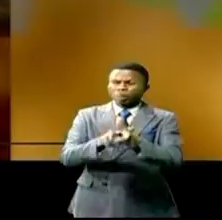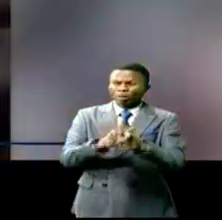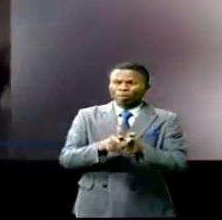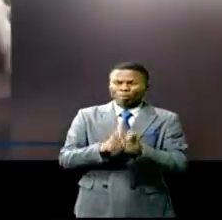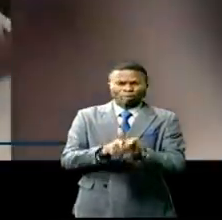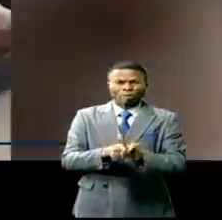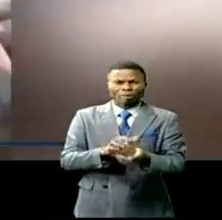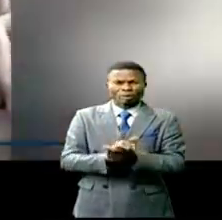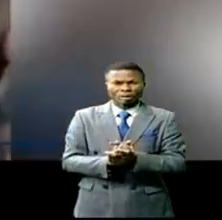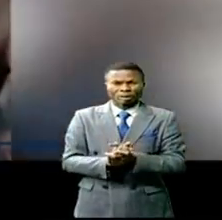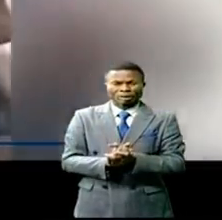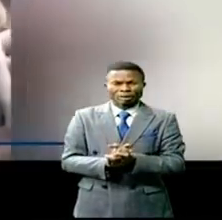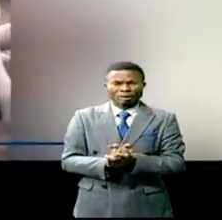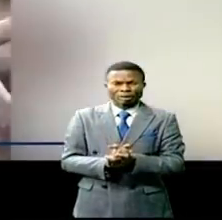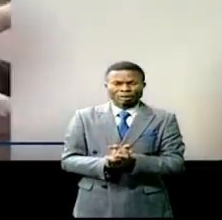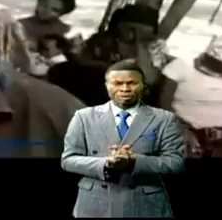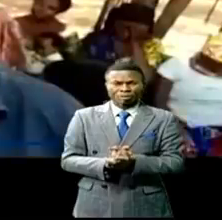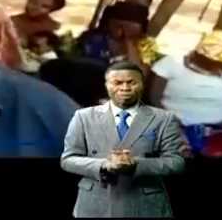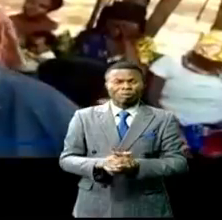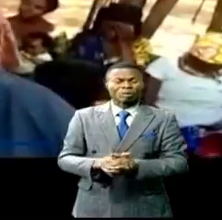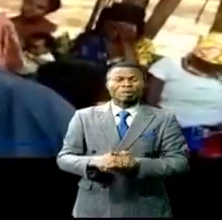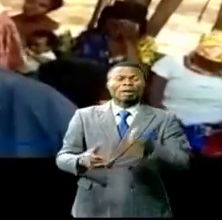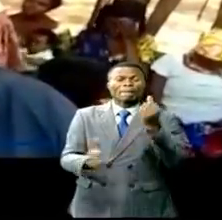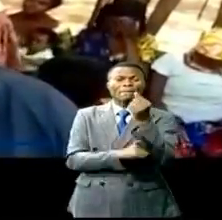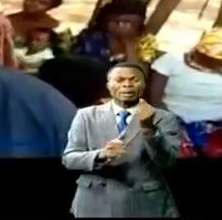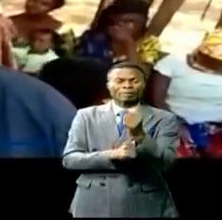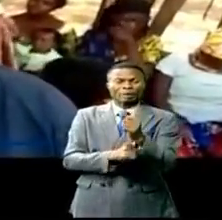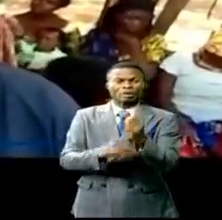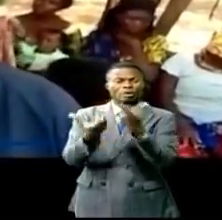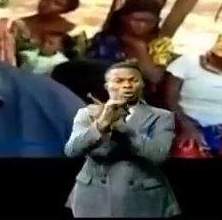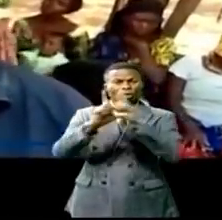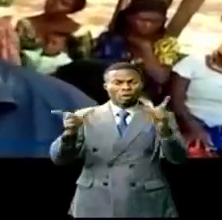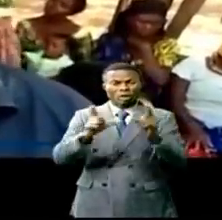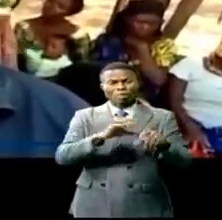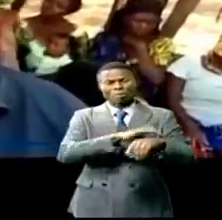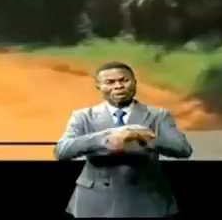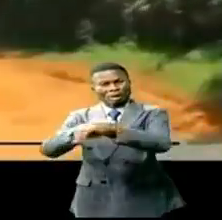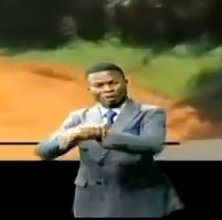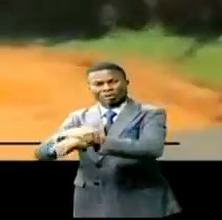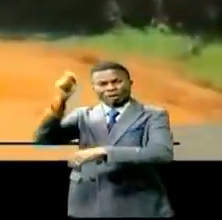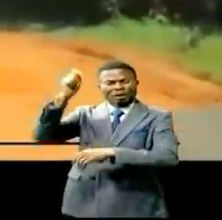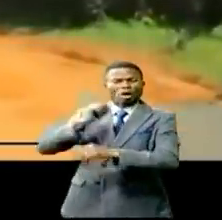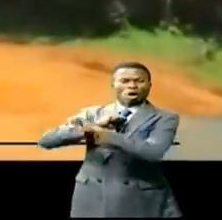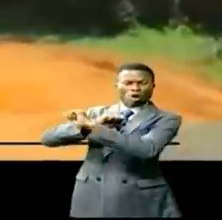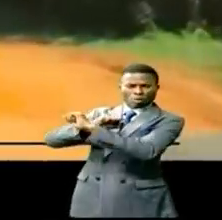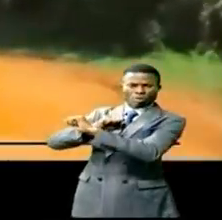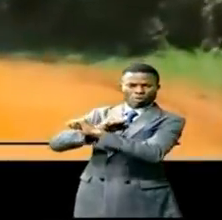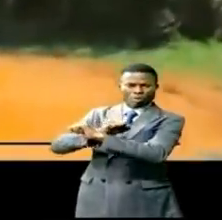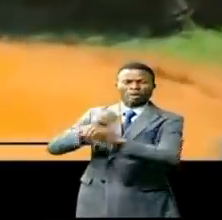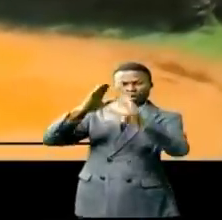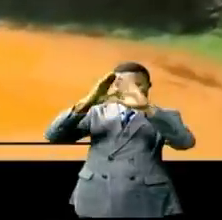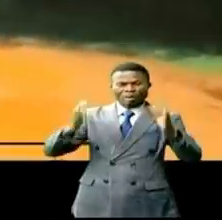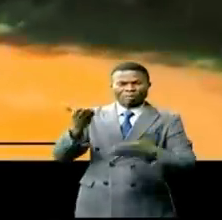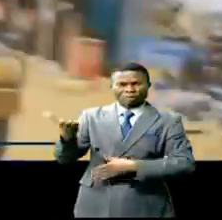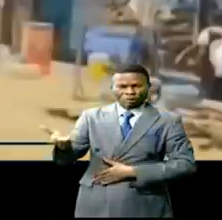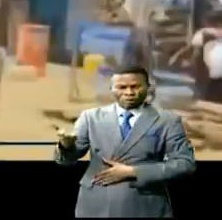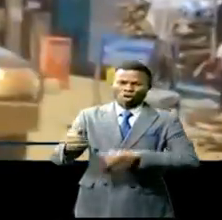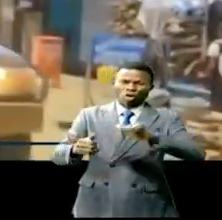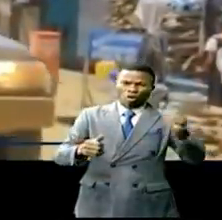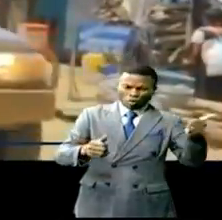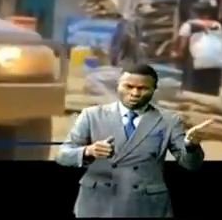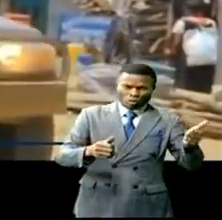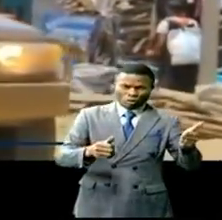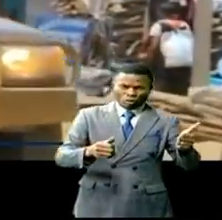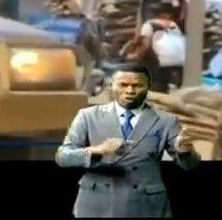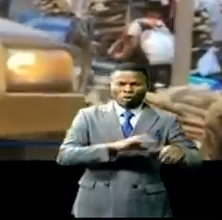certains de ses ex otages ont été ramenés sous haute protection des phares du ces dans leur milieu respectif et d'autres sont admis